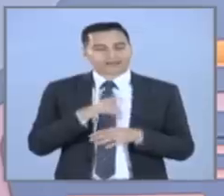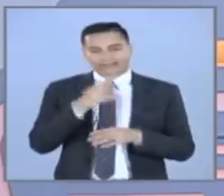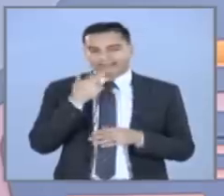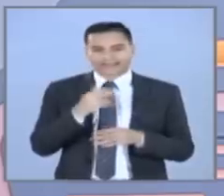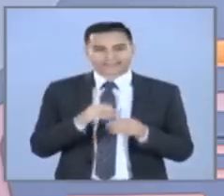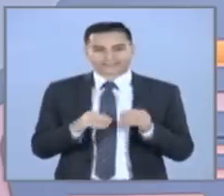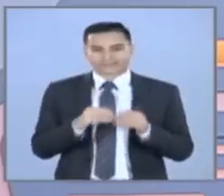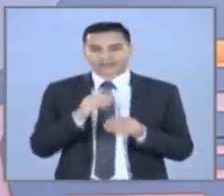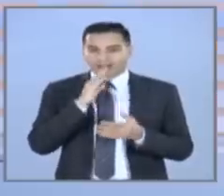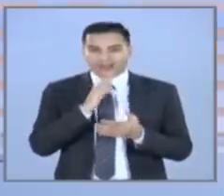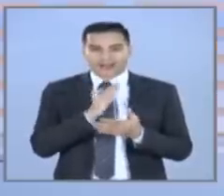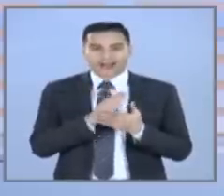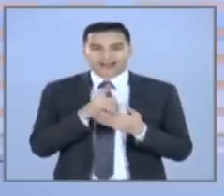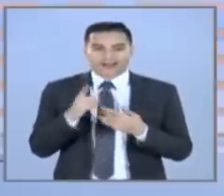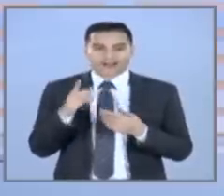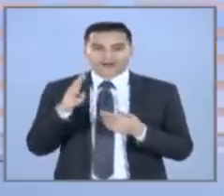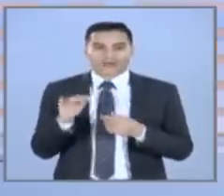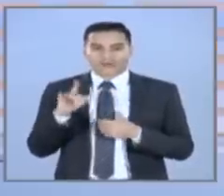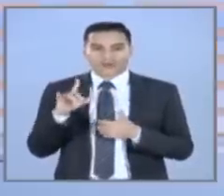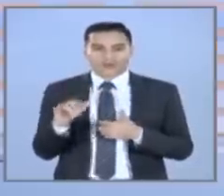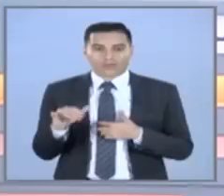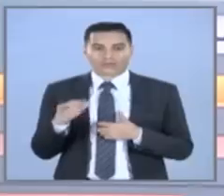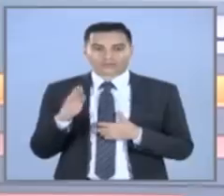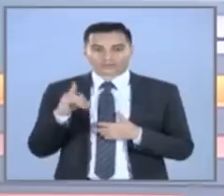هاردك. الحقيقة كرولوس